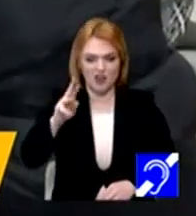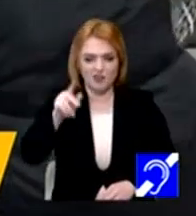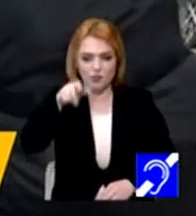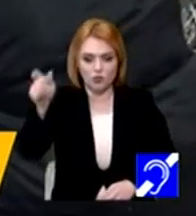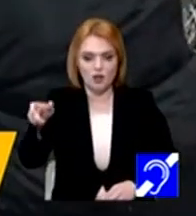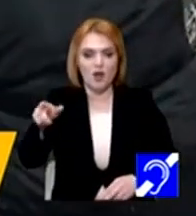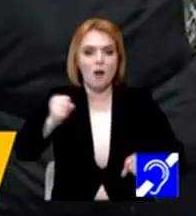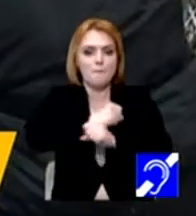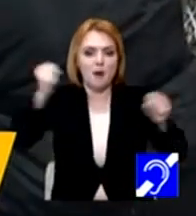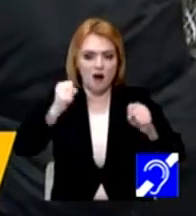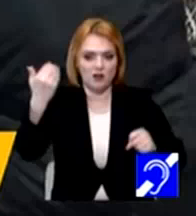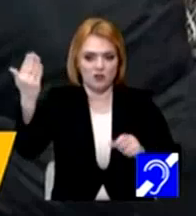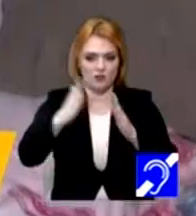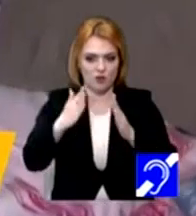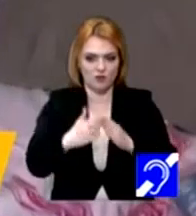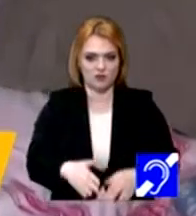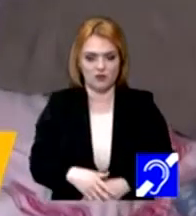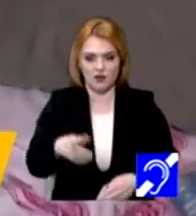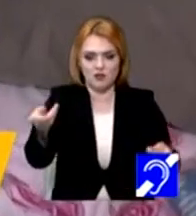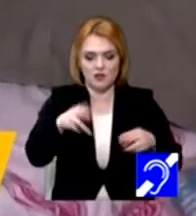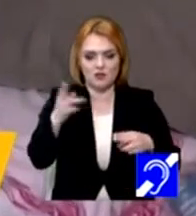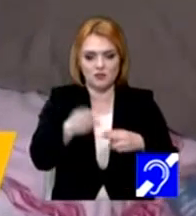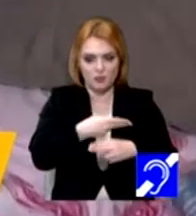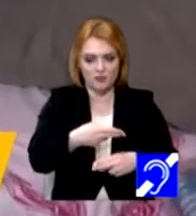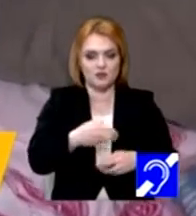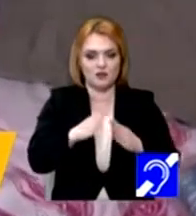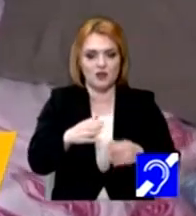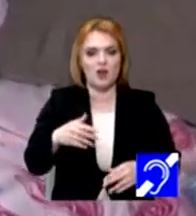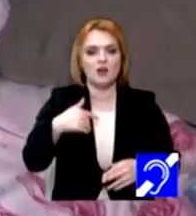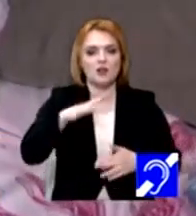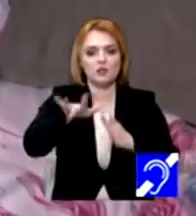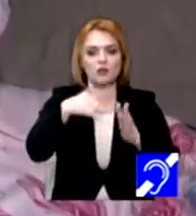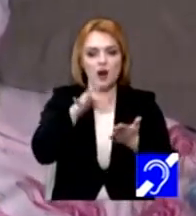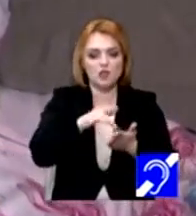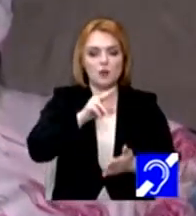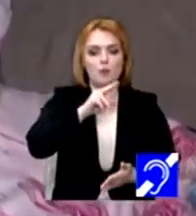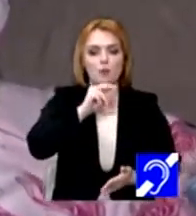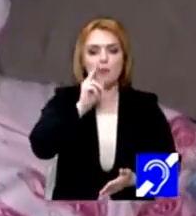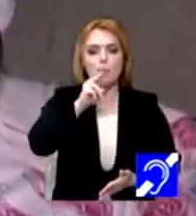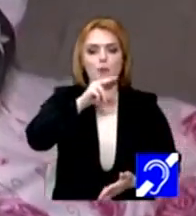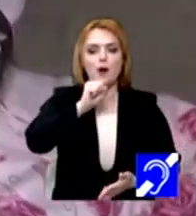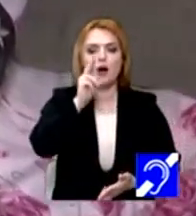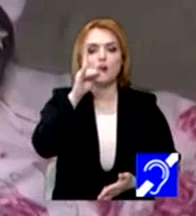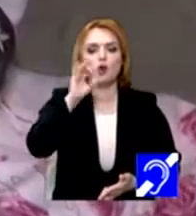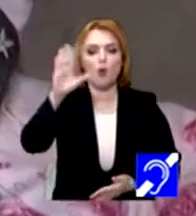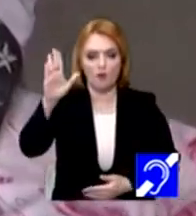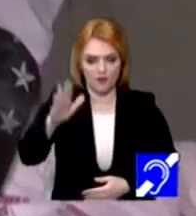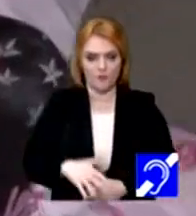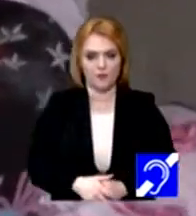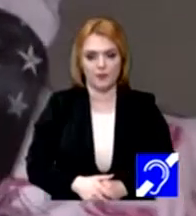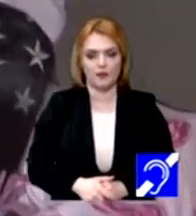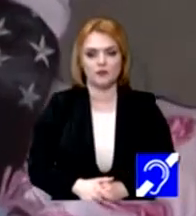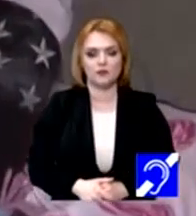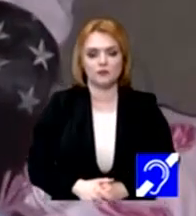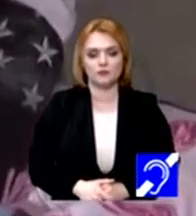casa lor practic nu mai există. Vin din orașul Pokrov, din regiunea Dnipropetrovsk și au de gând